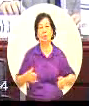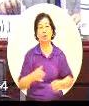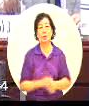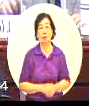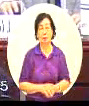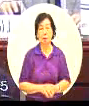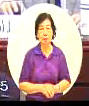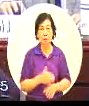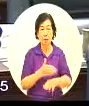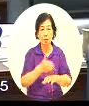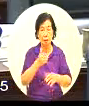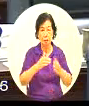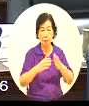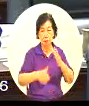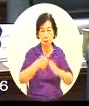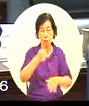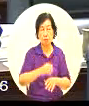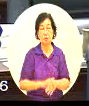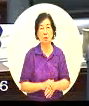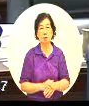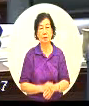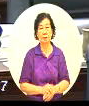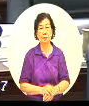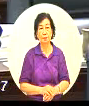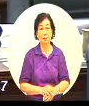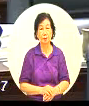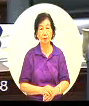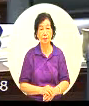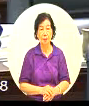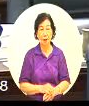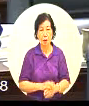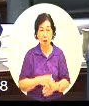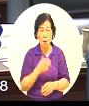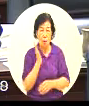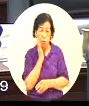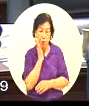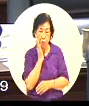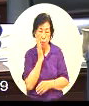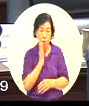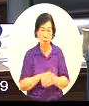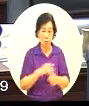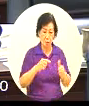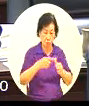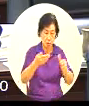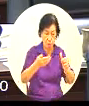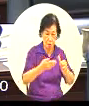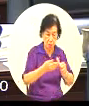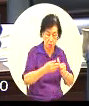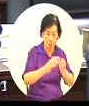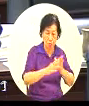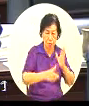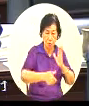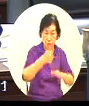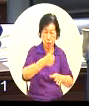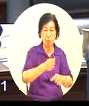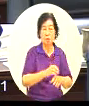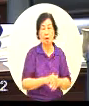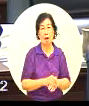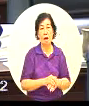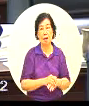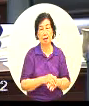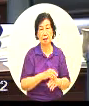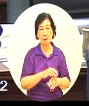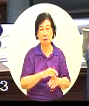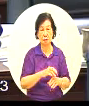感谢市长真有道理无？我是唔敢讲咱教育局长吼，范市长伫全国运动会吼，我甲